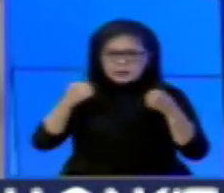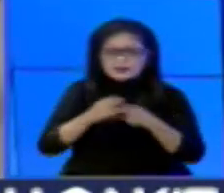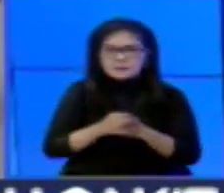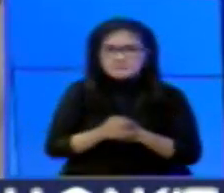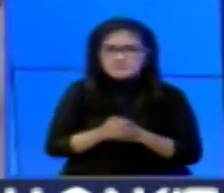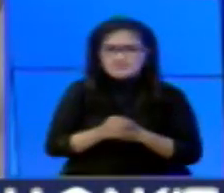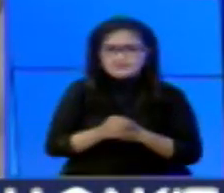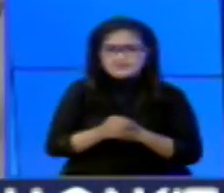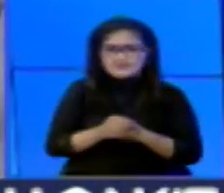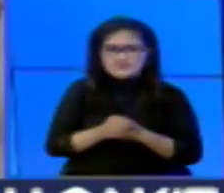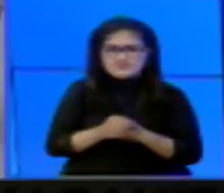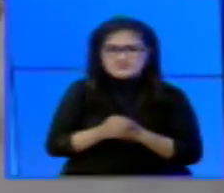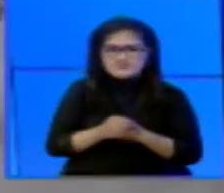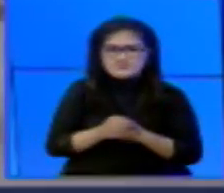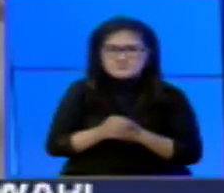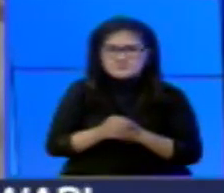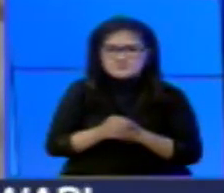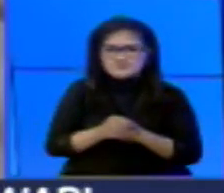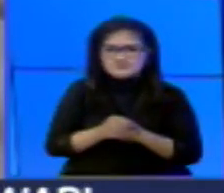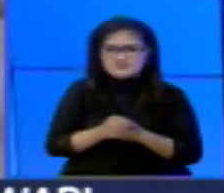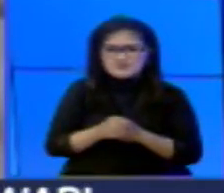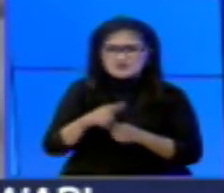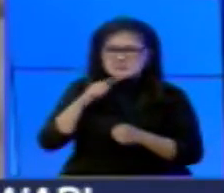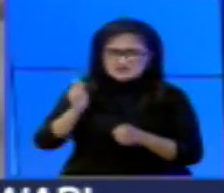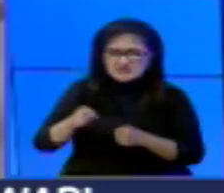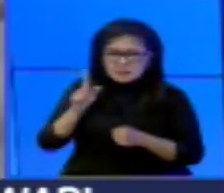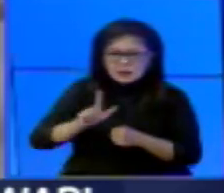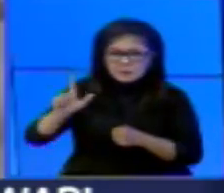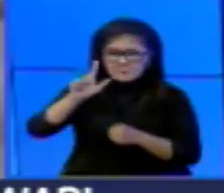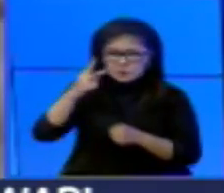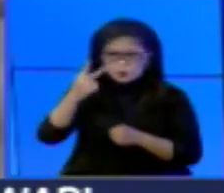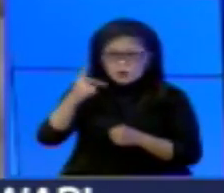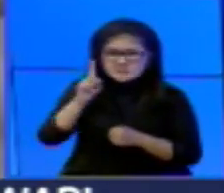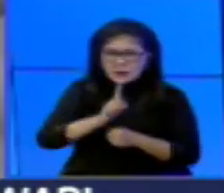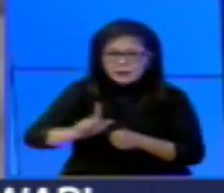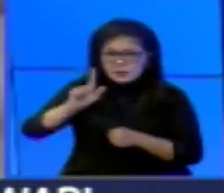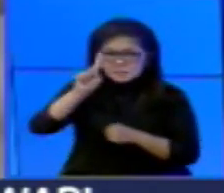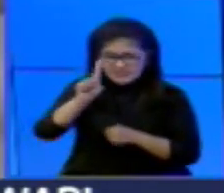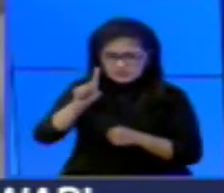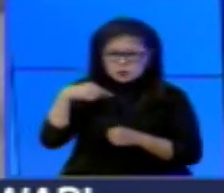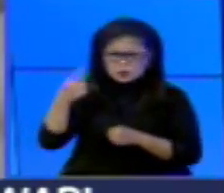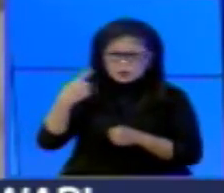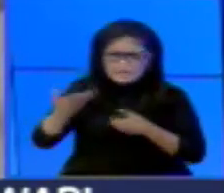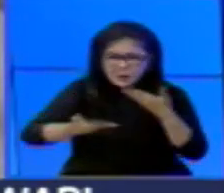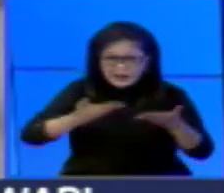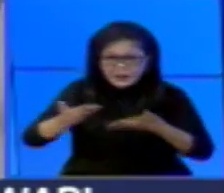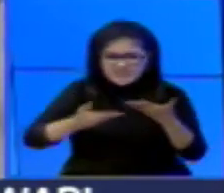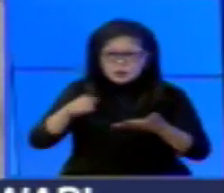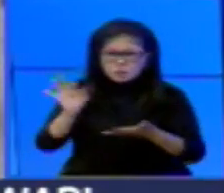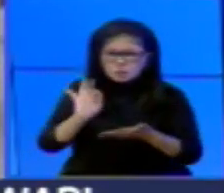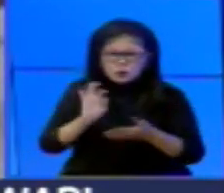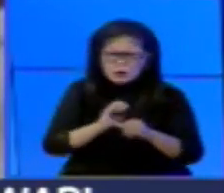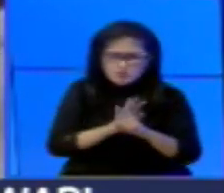Kalau yang sekarang kami perlukan itu di level 2 dan level 1. Ya, itu yang kami yang melayani pasien non-covid yang ada di